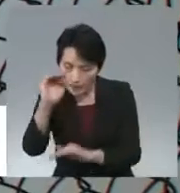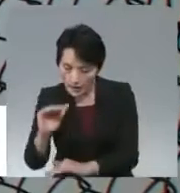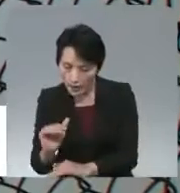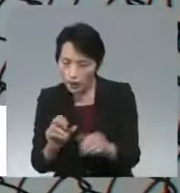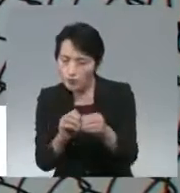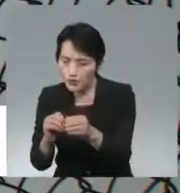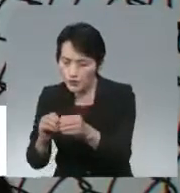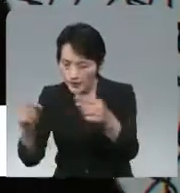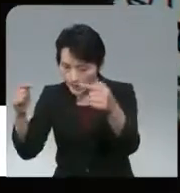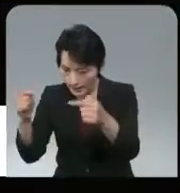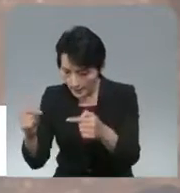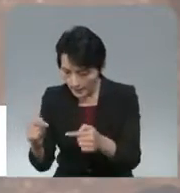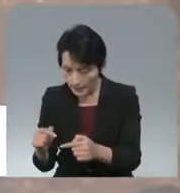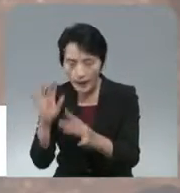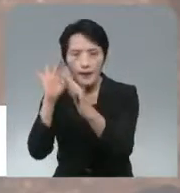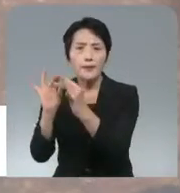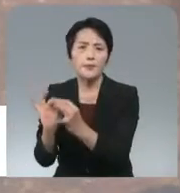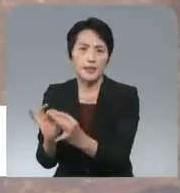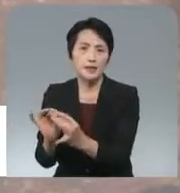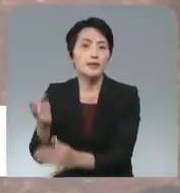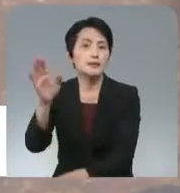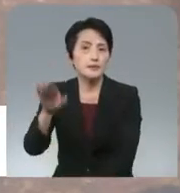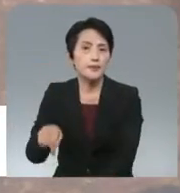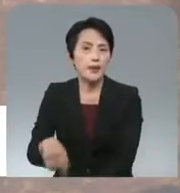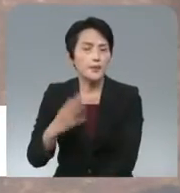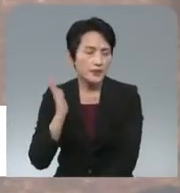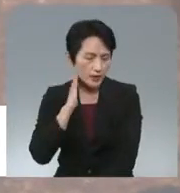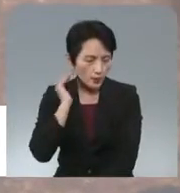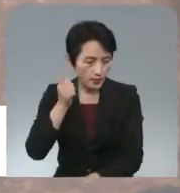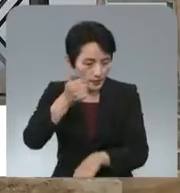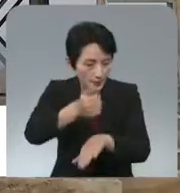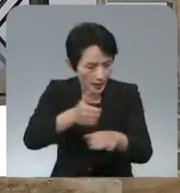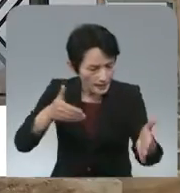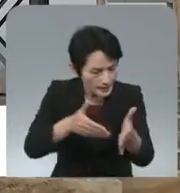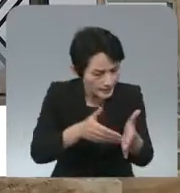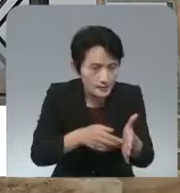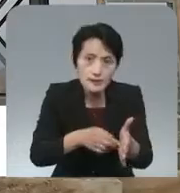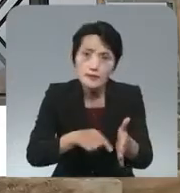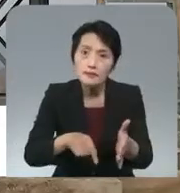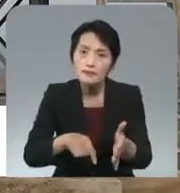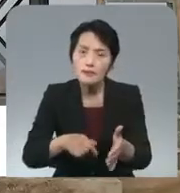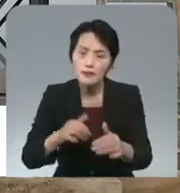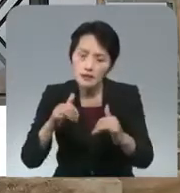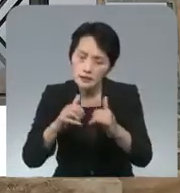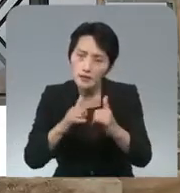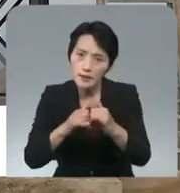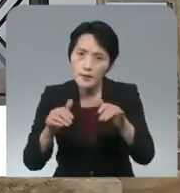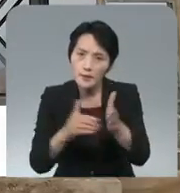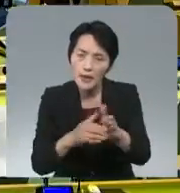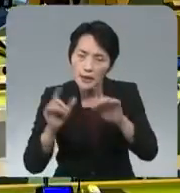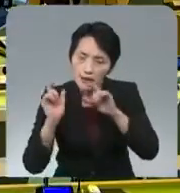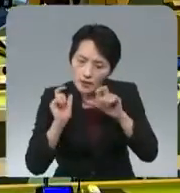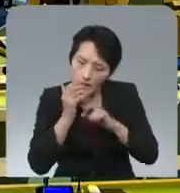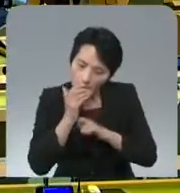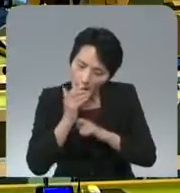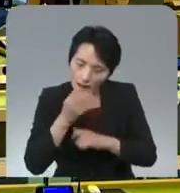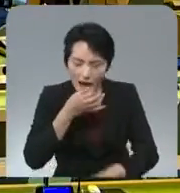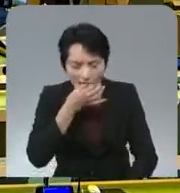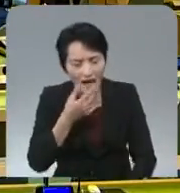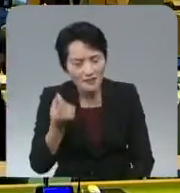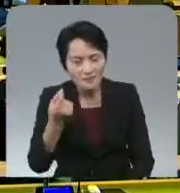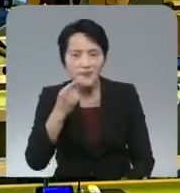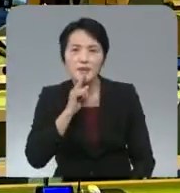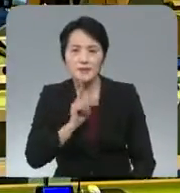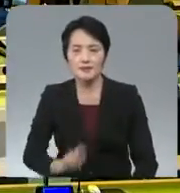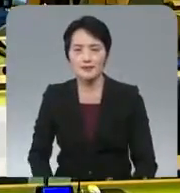致，不过任期内实现宣言存在难度，要看下届政府的作用。文在寅表示，韩国的国力